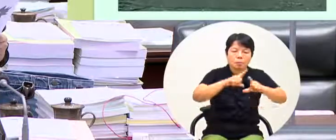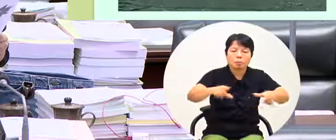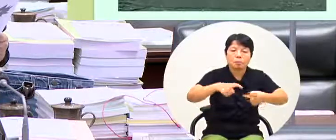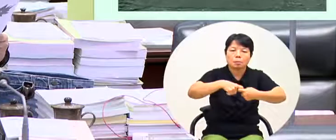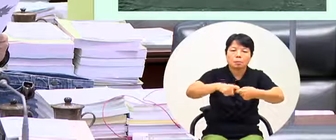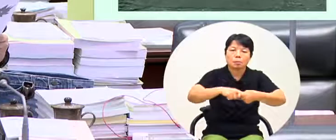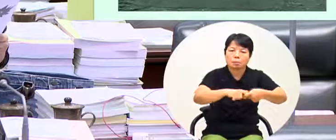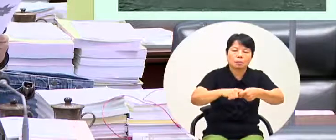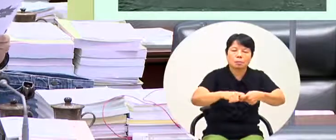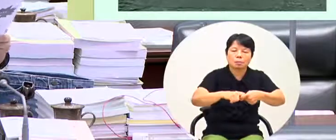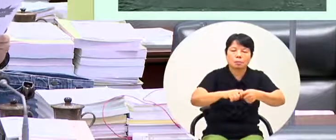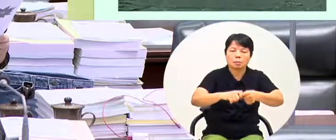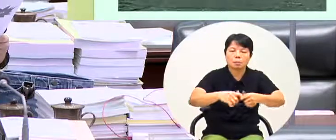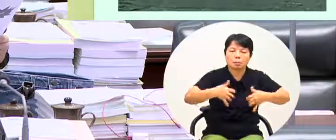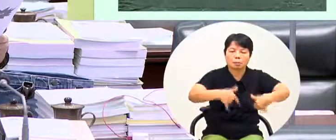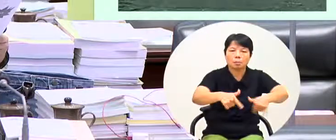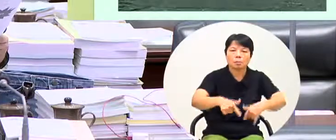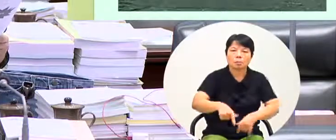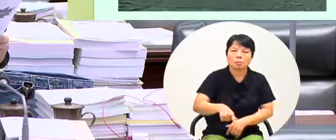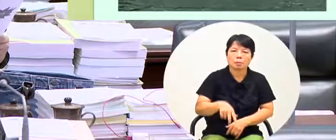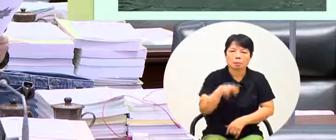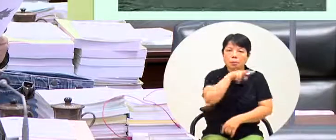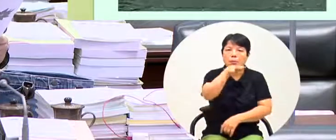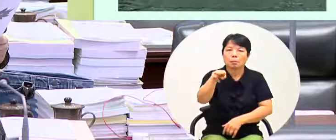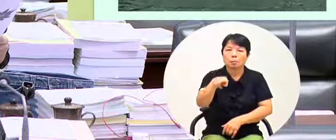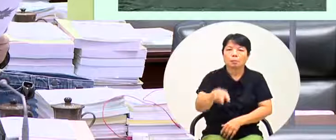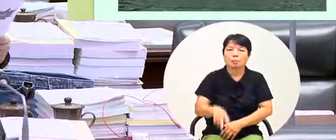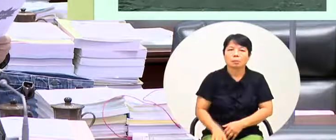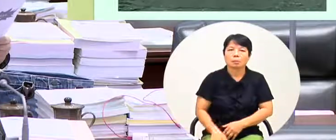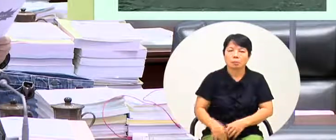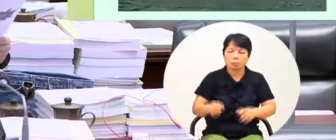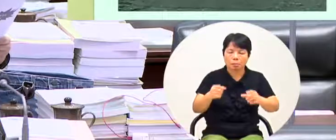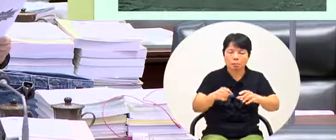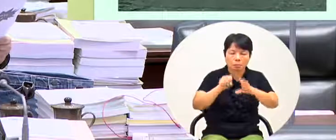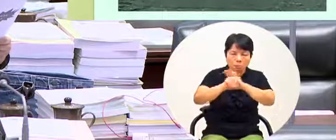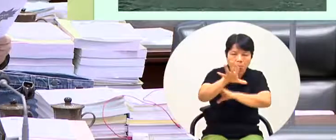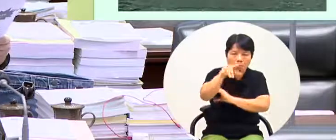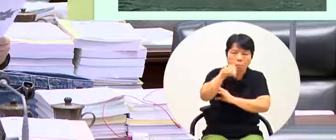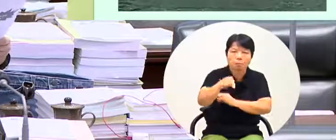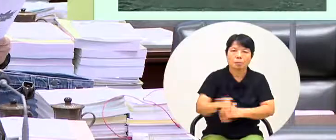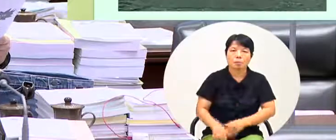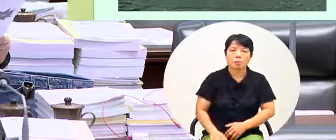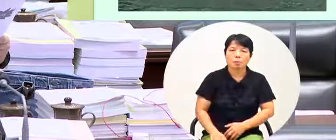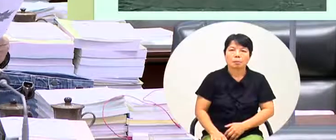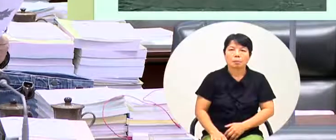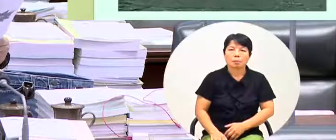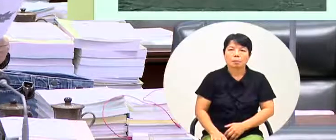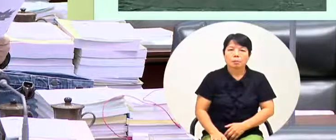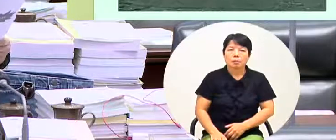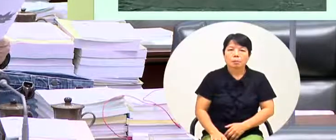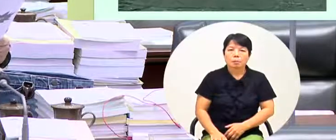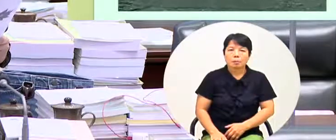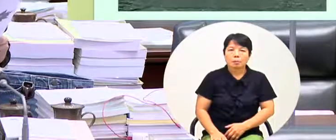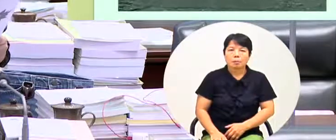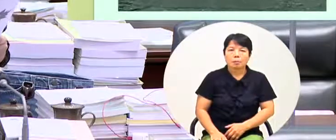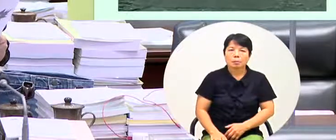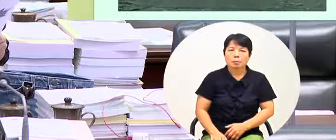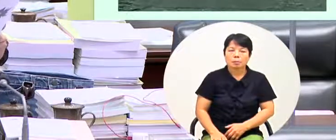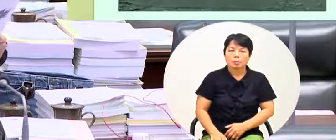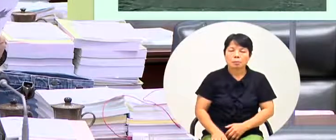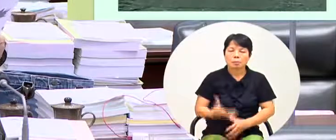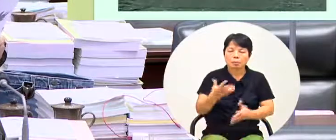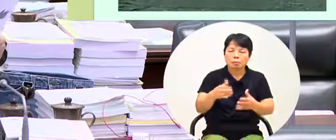是，你现在照片上看起来好像只是不是很粗糙，事实上你亲自去看的